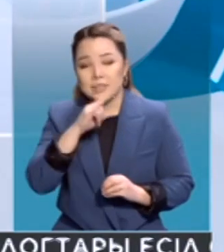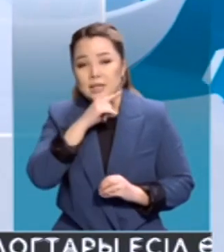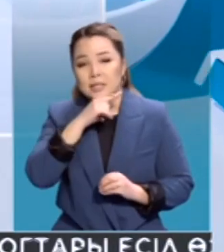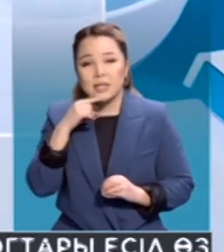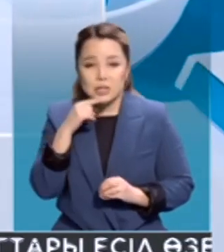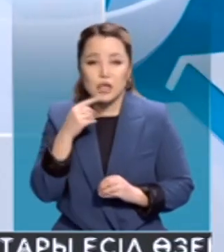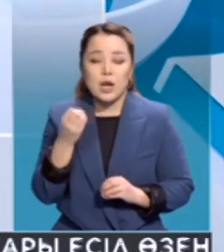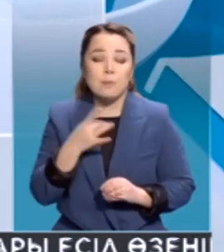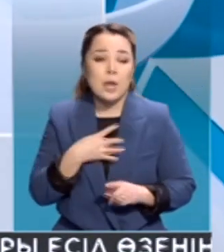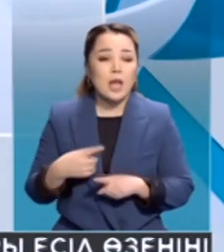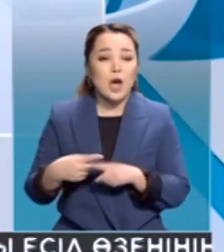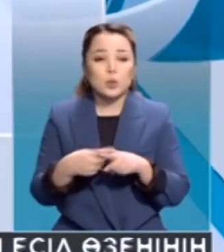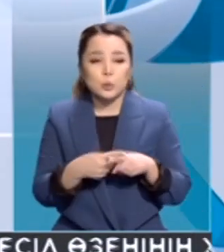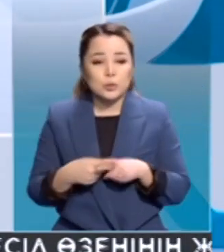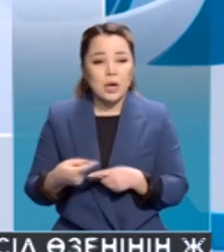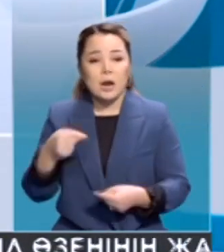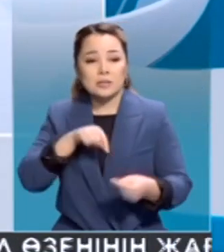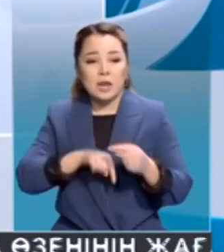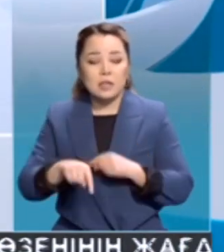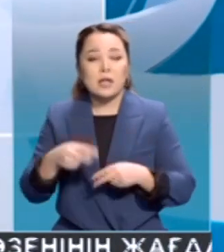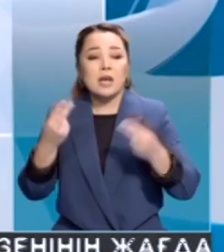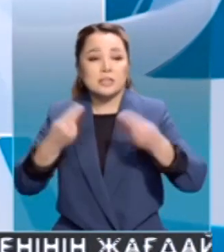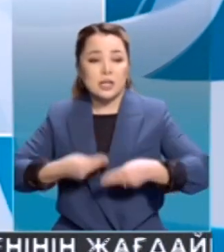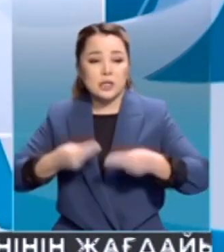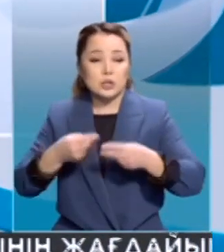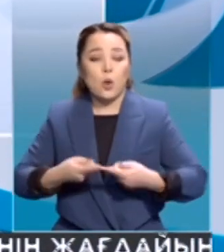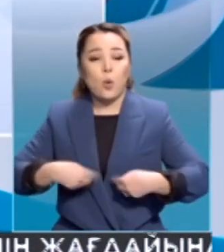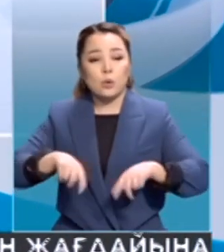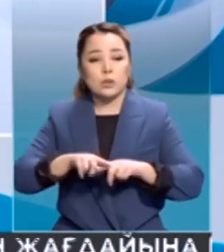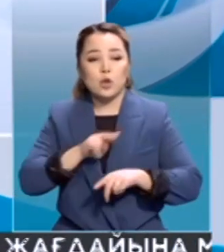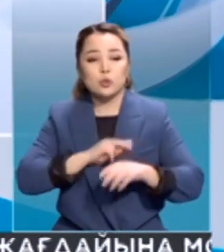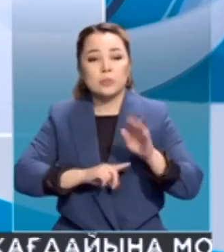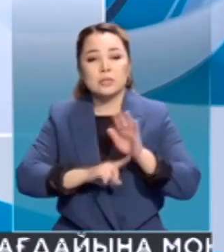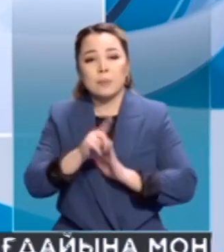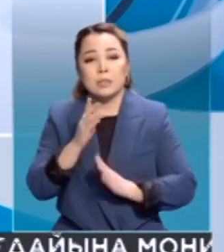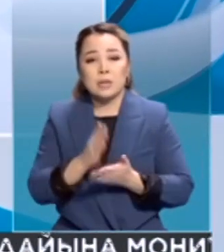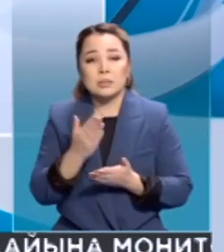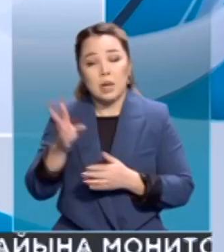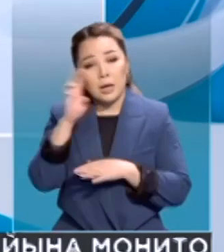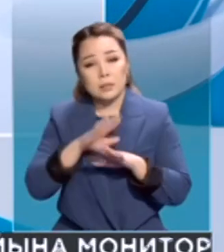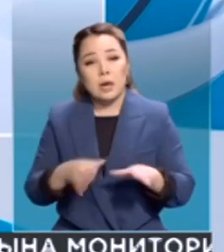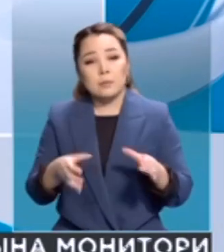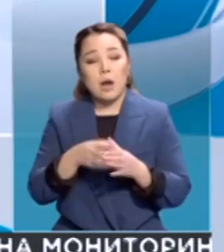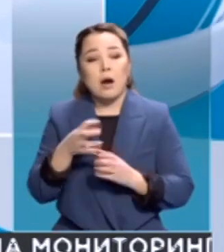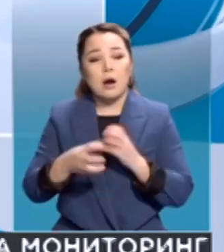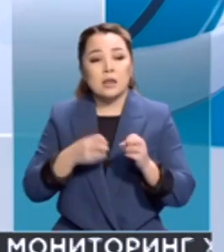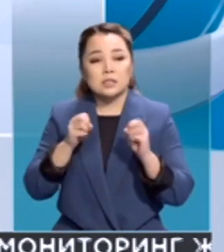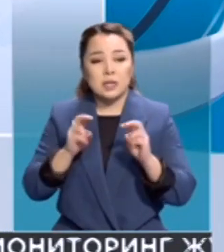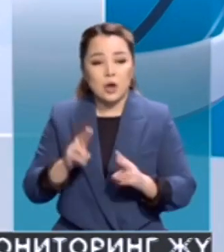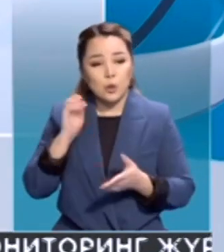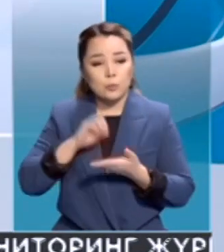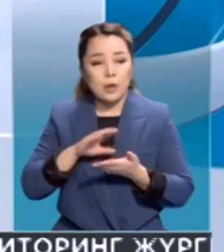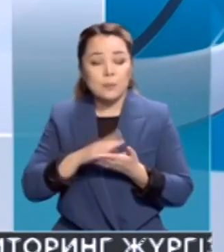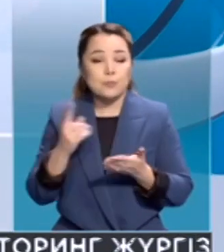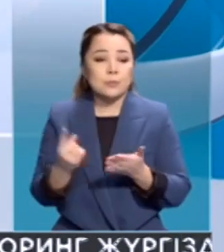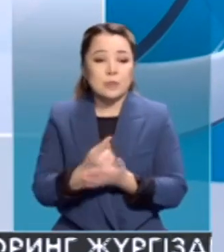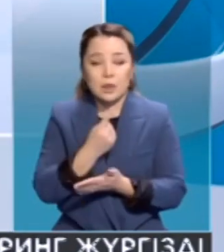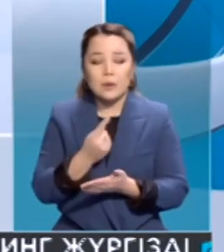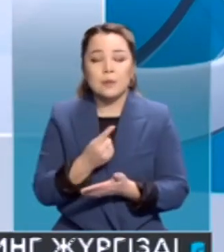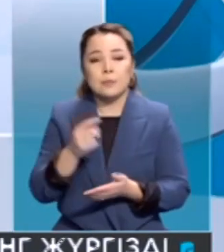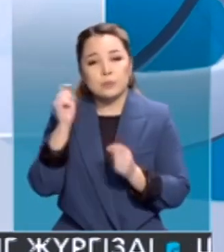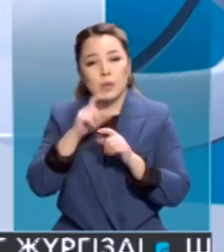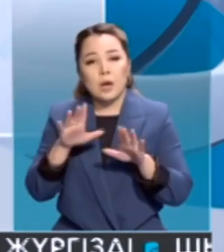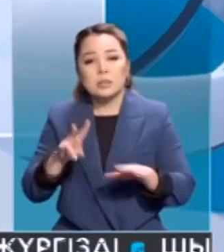Қазақстан, Ресей және Беларусь арасындағы кедендік одақ жұмыс істей бастады. Елімізде халықаралық дәрежедегі тұңғыш білім